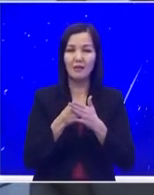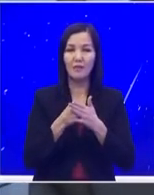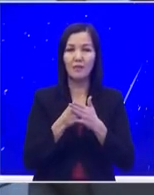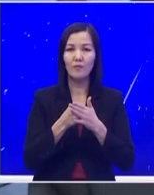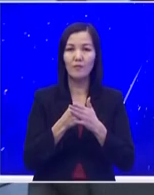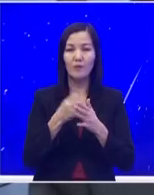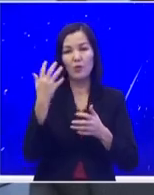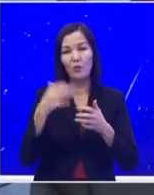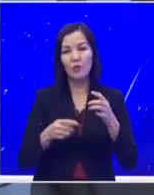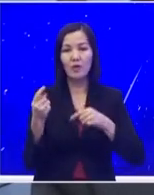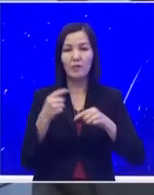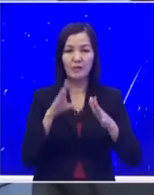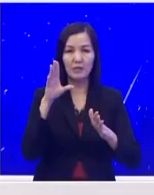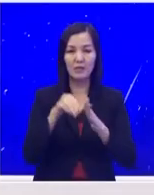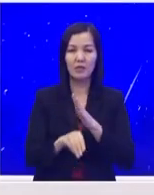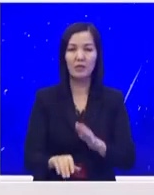жаңағы орта бизнеске жатады.